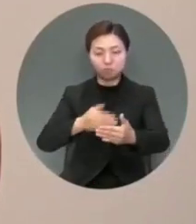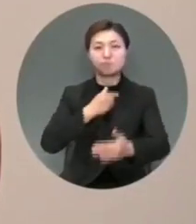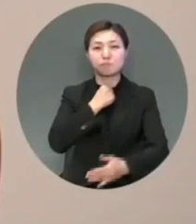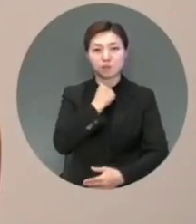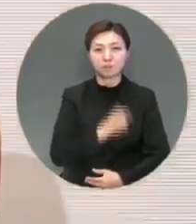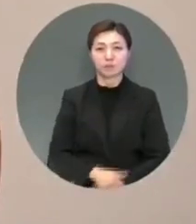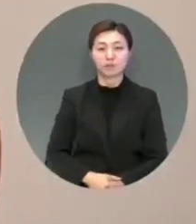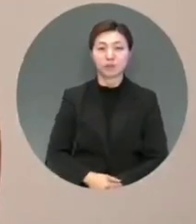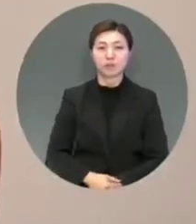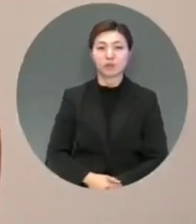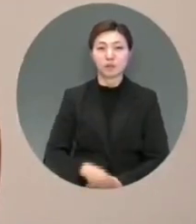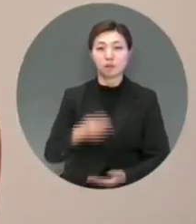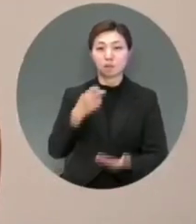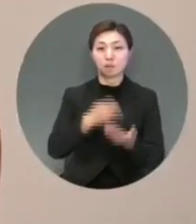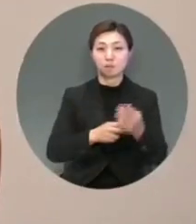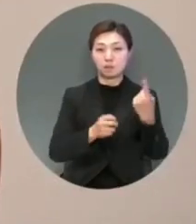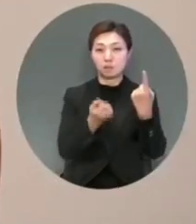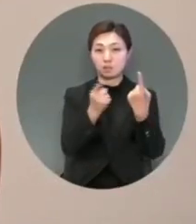의사일정 제1항